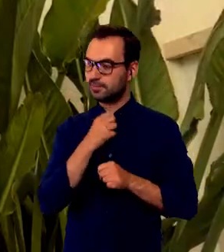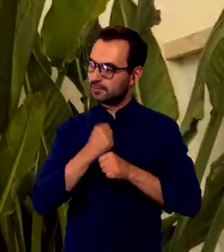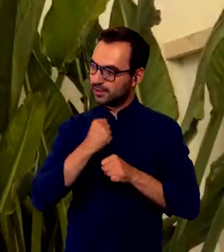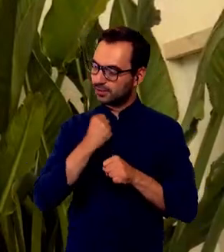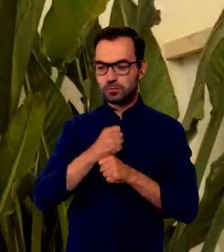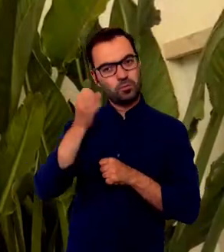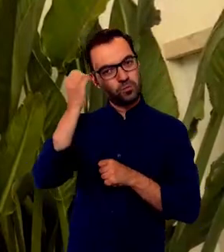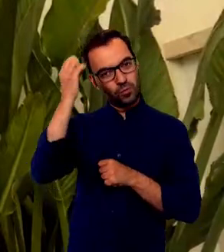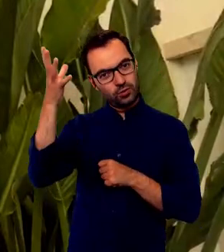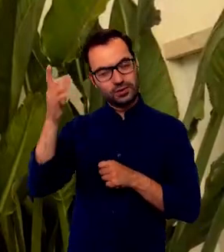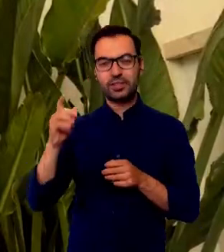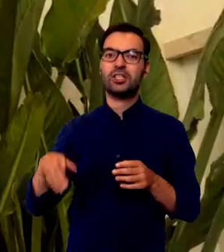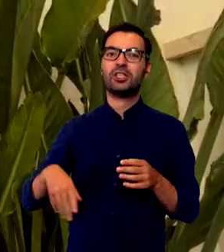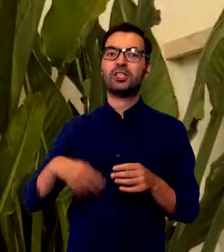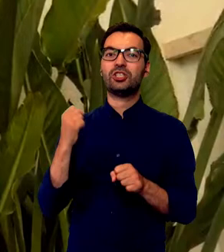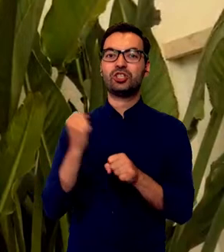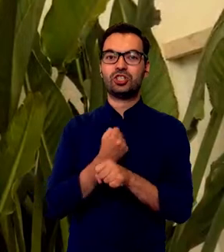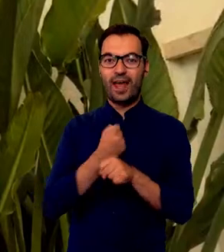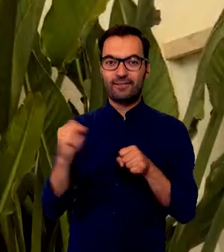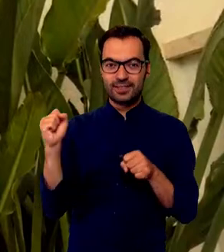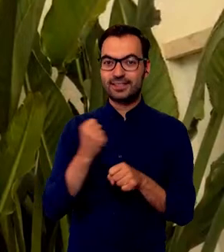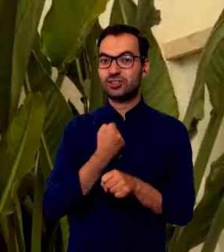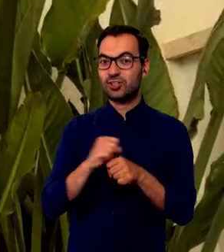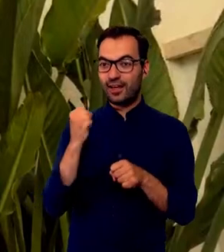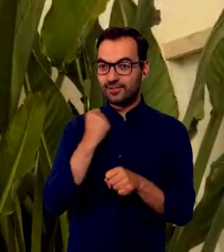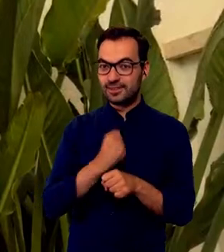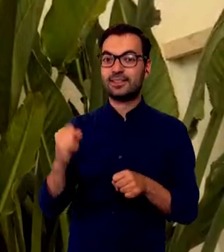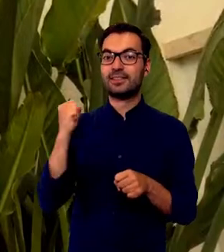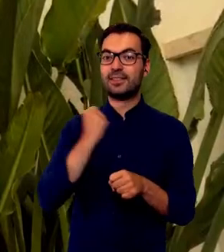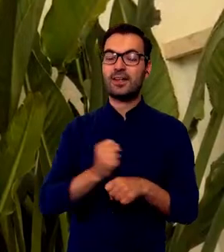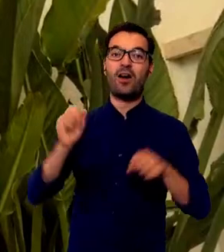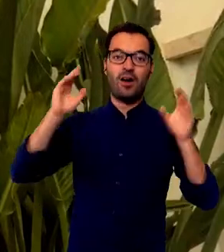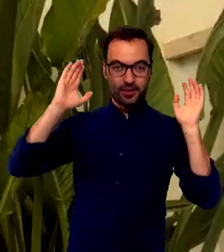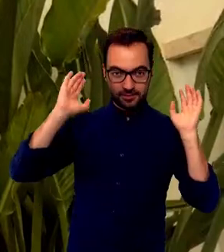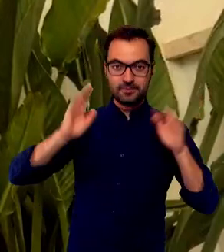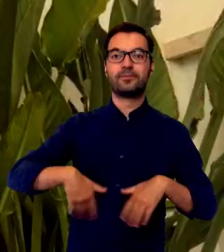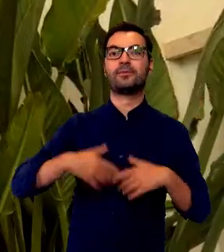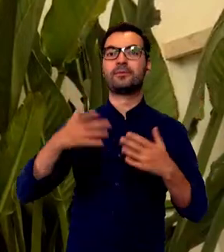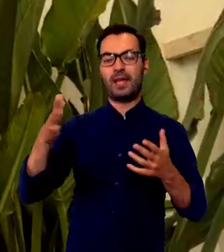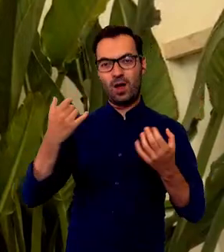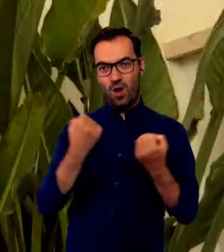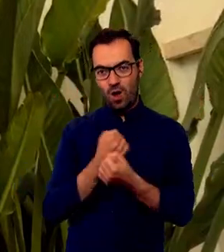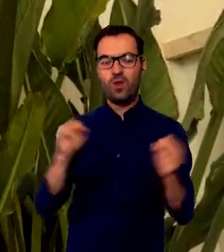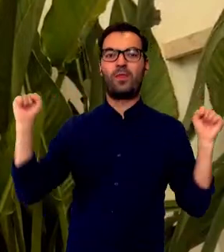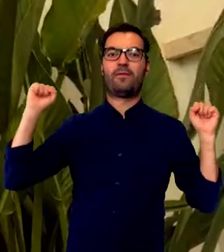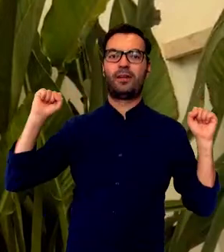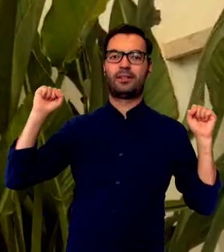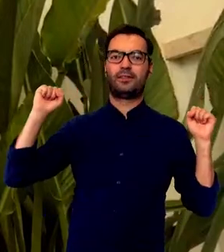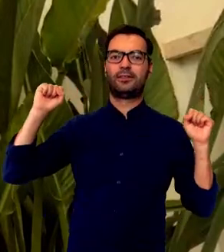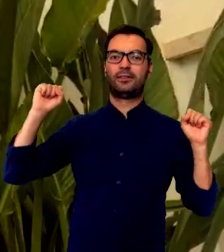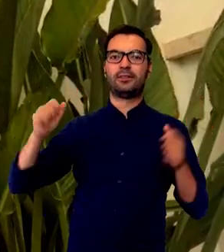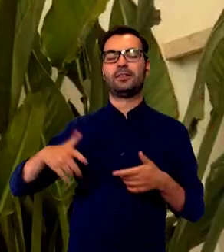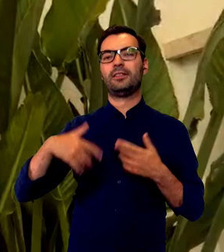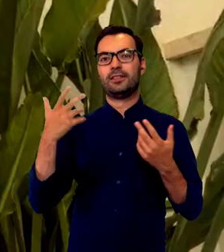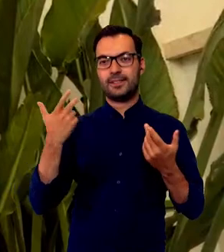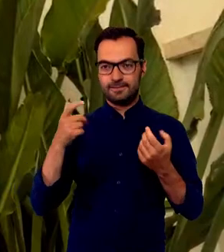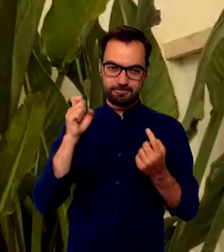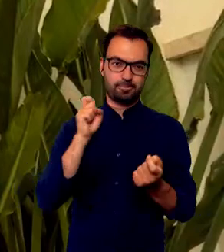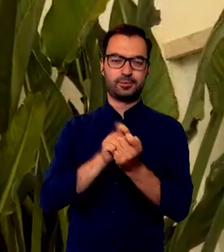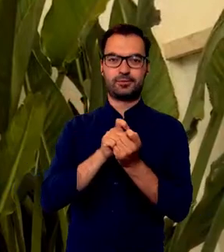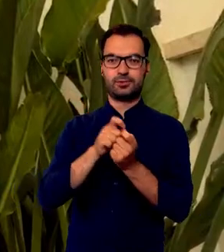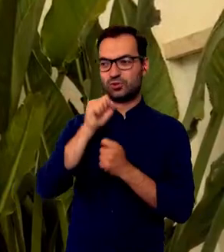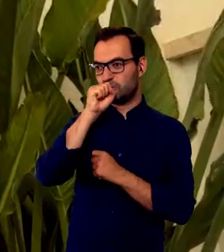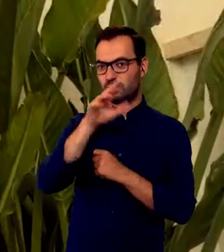bardzo mądrym Szewczykiem Dratewką, który podjął wyzwanie, miał odwagę ruszyć na walkę ze smokiem,